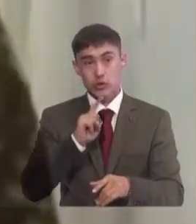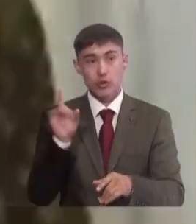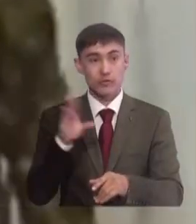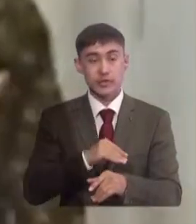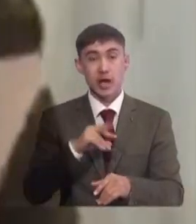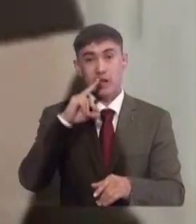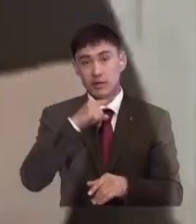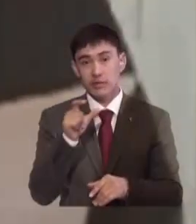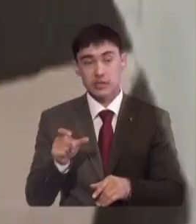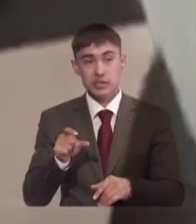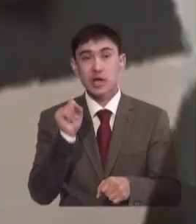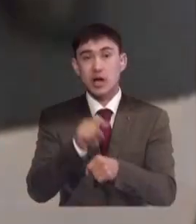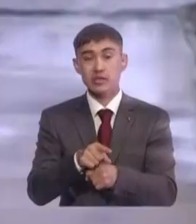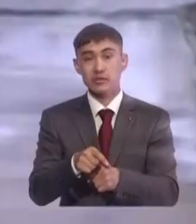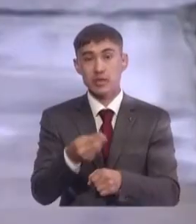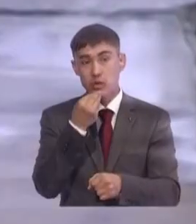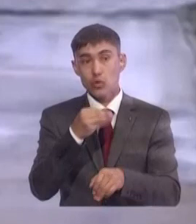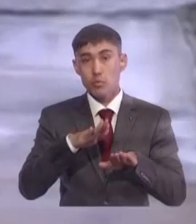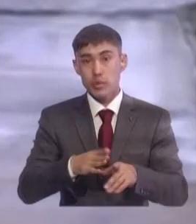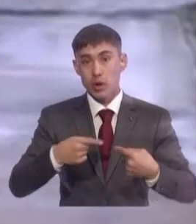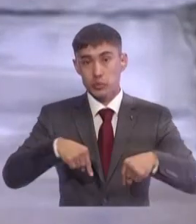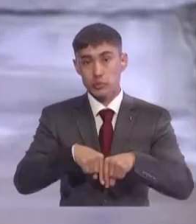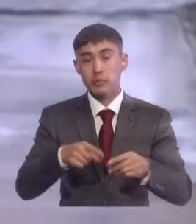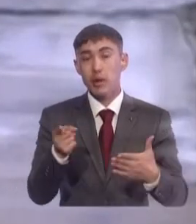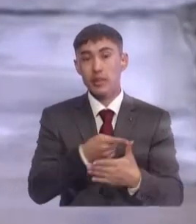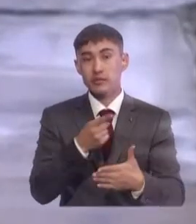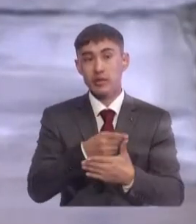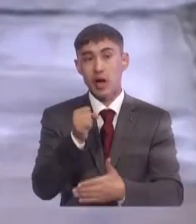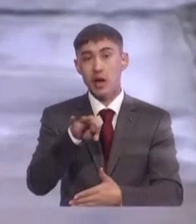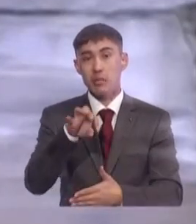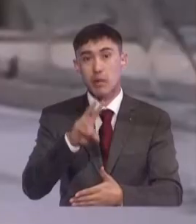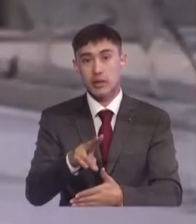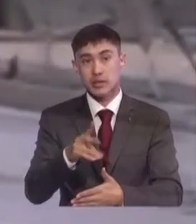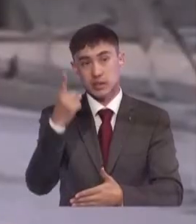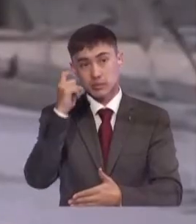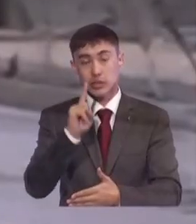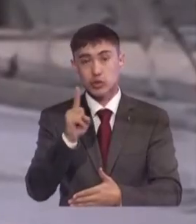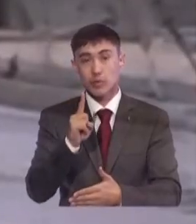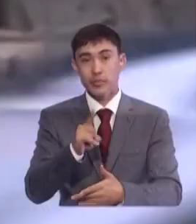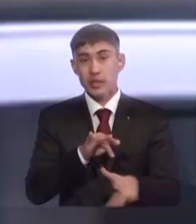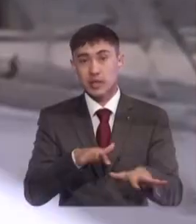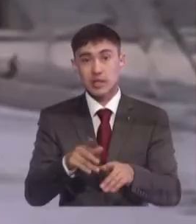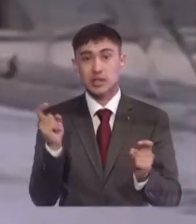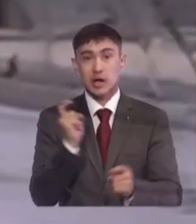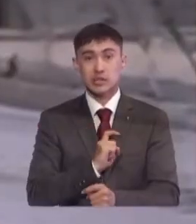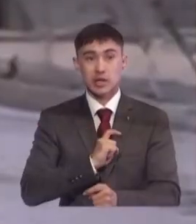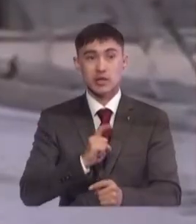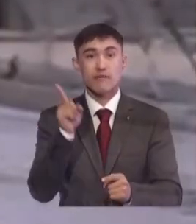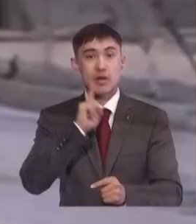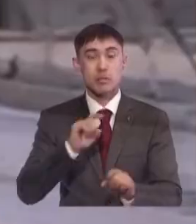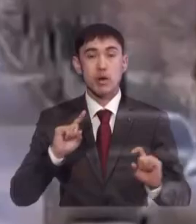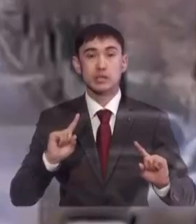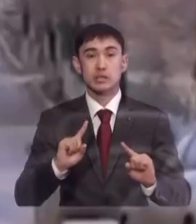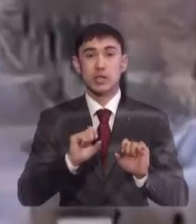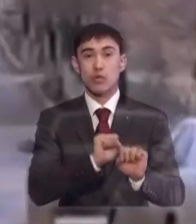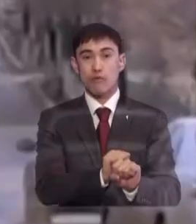все отравившиеся заказывали еду в точке общепита под названием «Алиман». Сообщается, что деятельность заведения временно приостановлена,